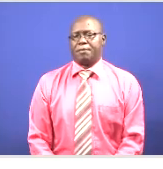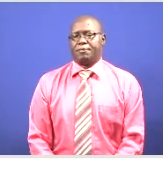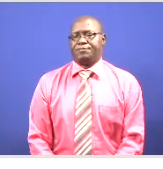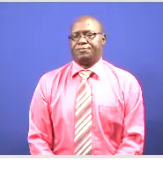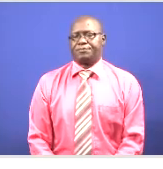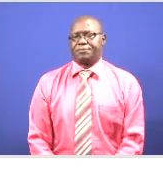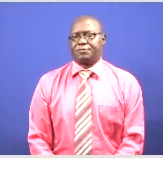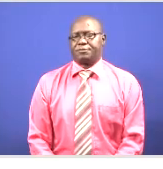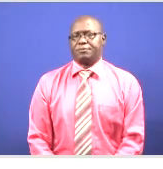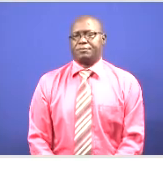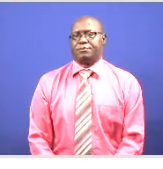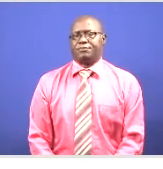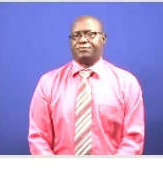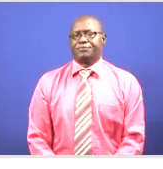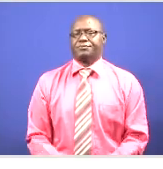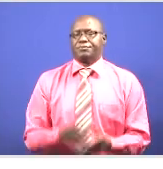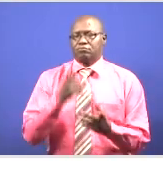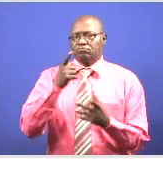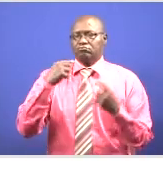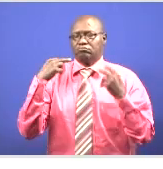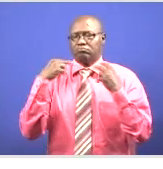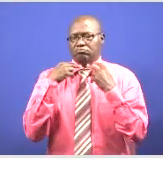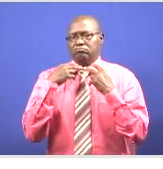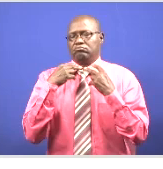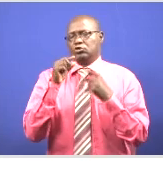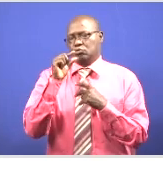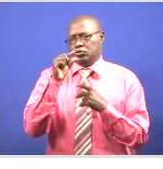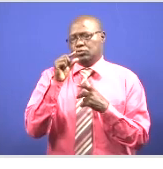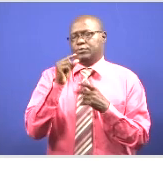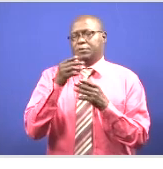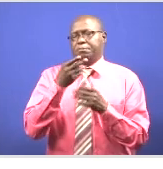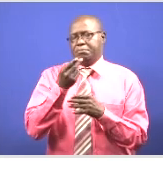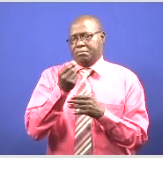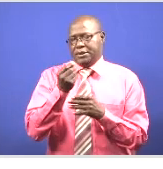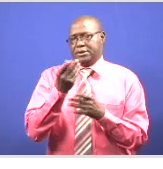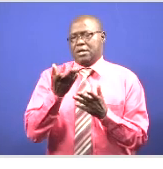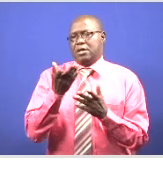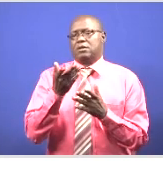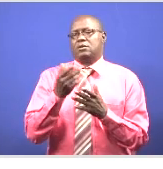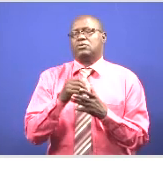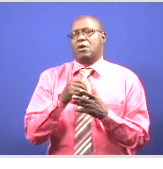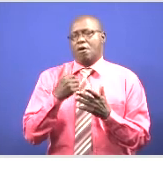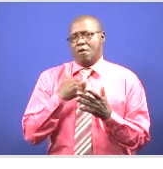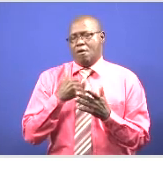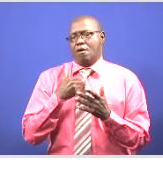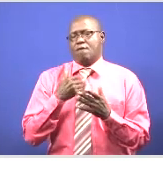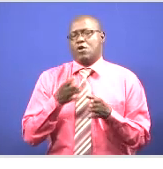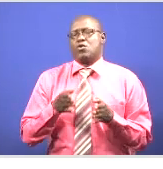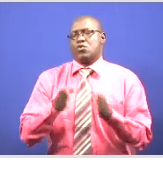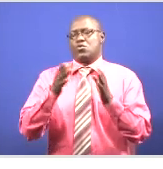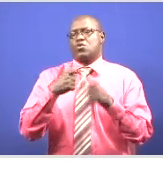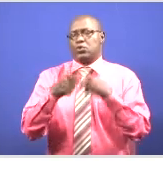zilikwama kidogo kwa sababu pesa karibu mwaka moja na nusu hivi, barabara hazijaendelea.